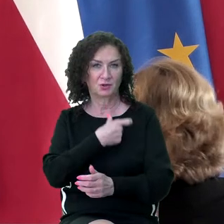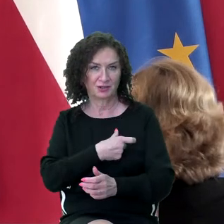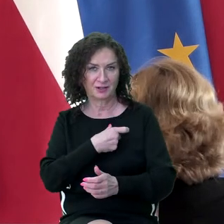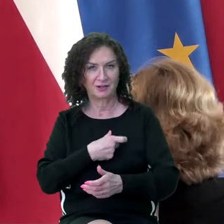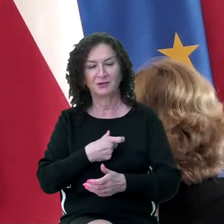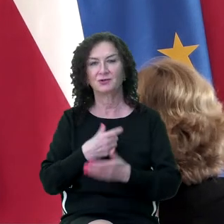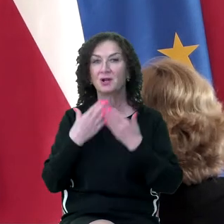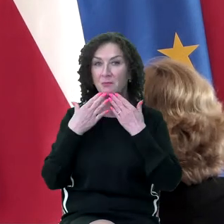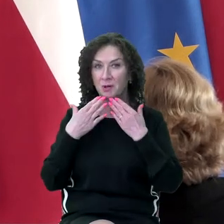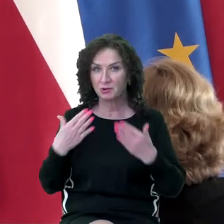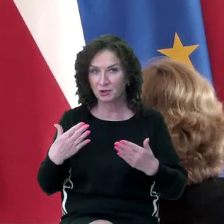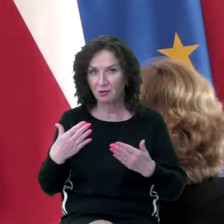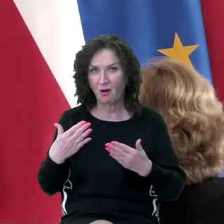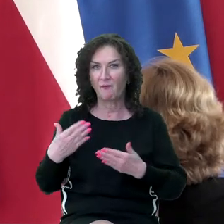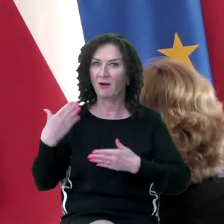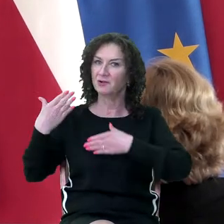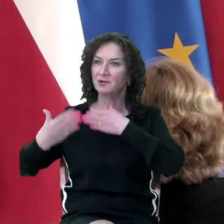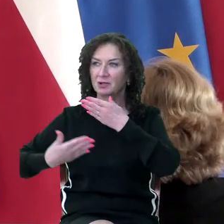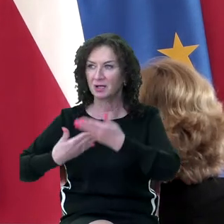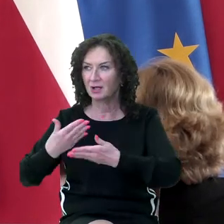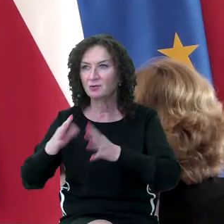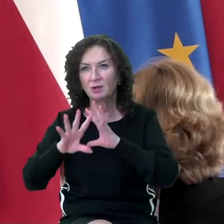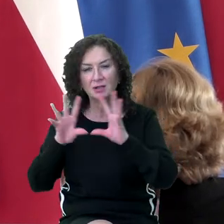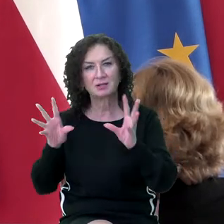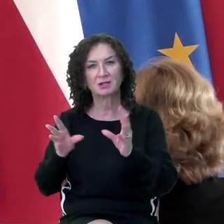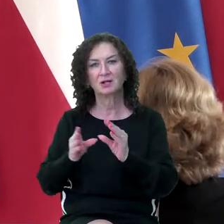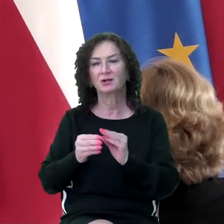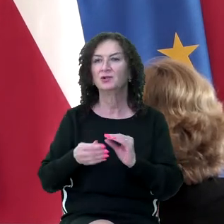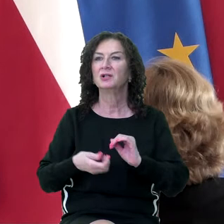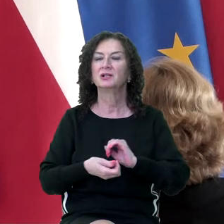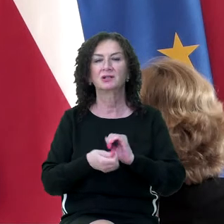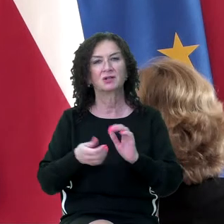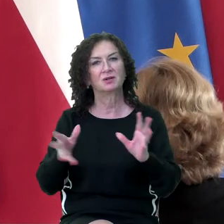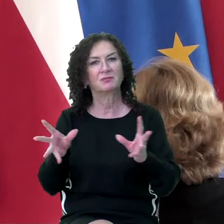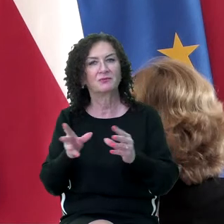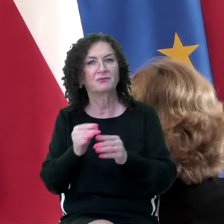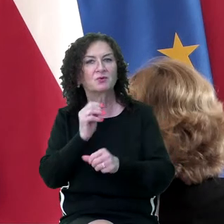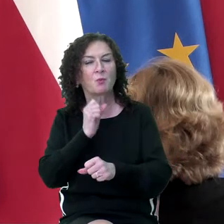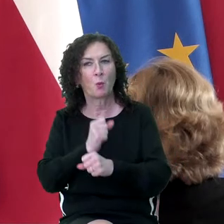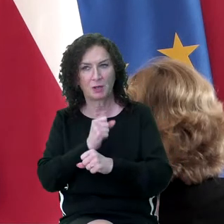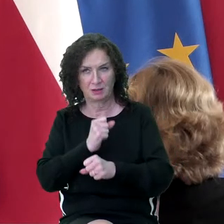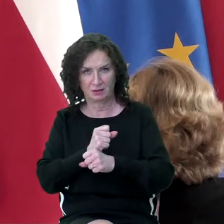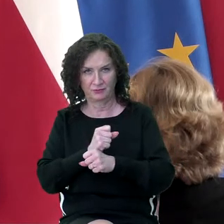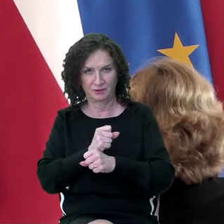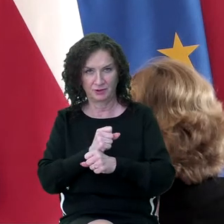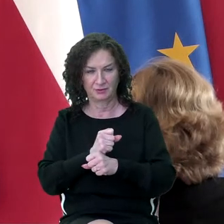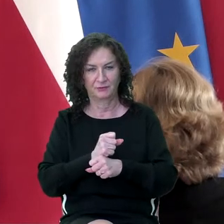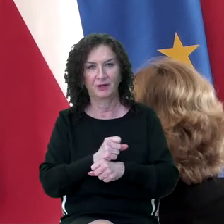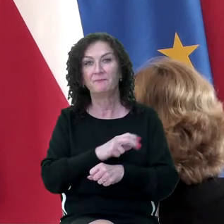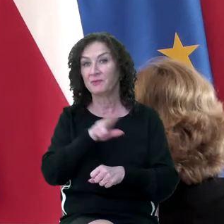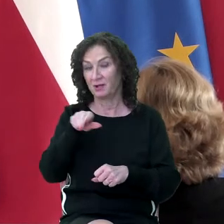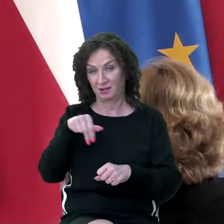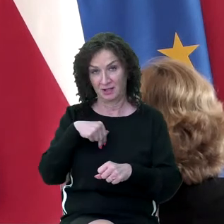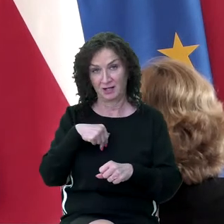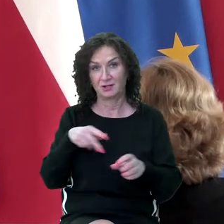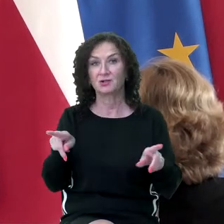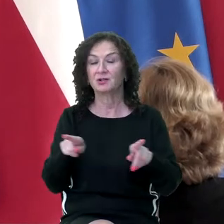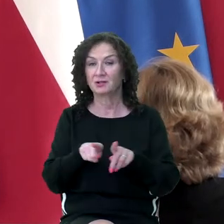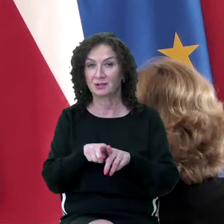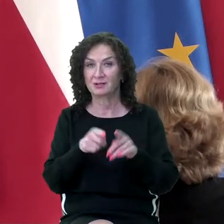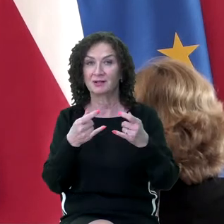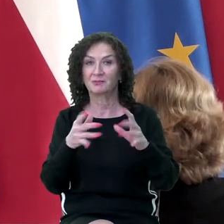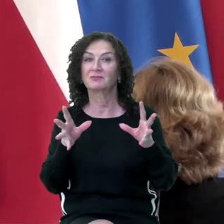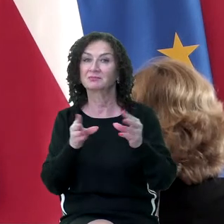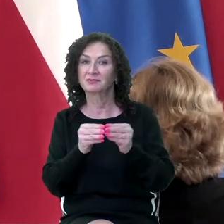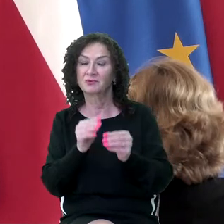gratulacje wszystkim, bo to jest święto właśnie naszych współpracowników, naszych współpracowników i cieszmy się